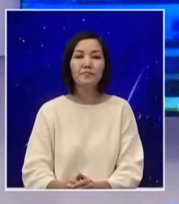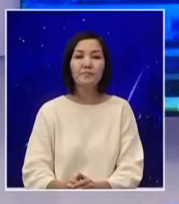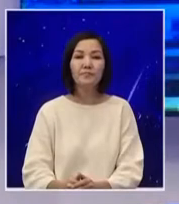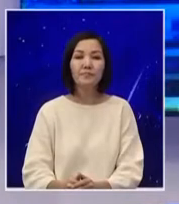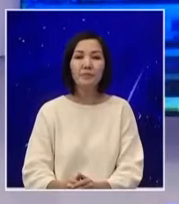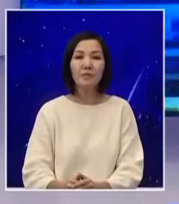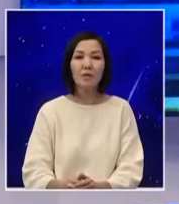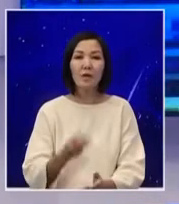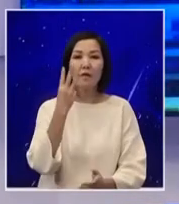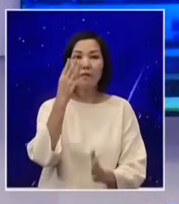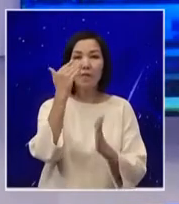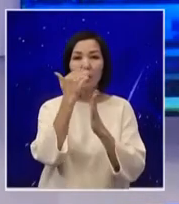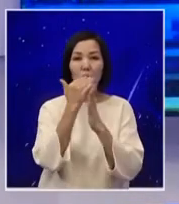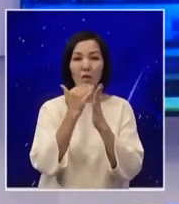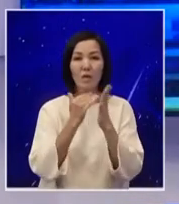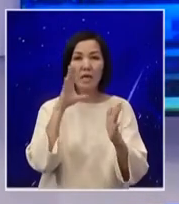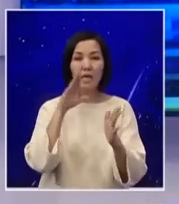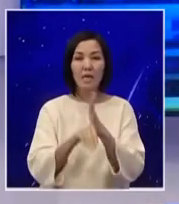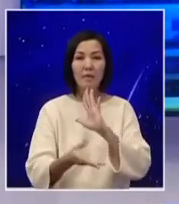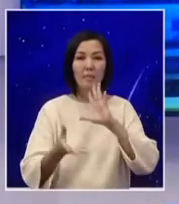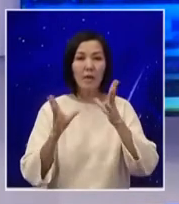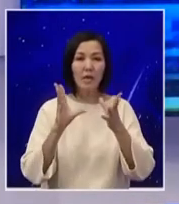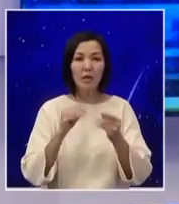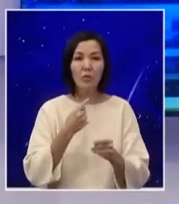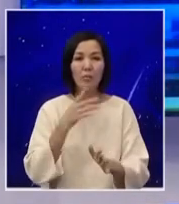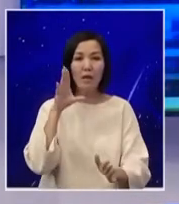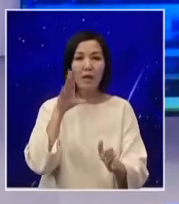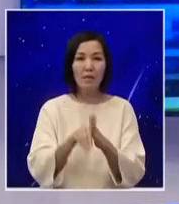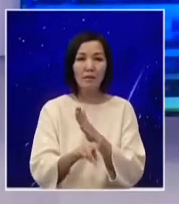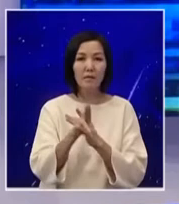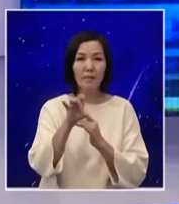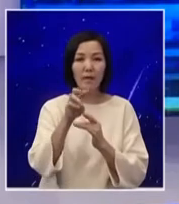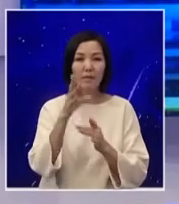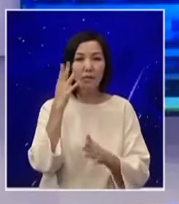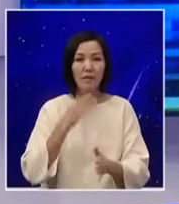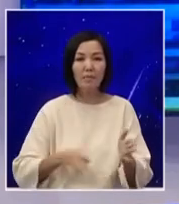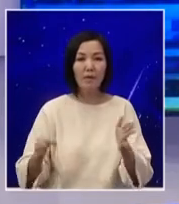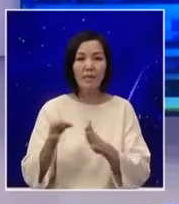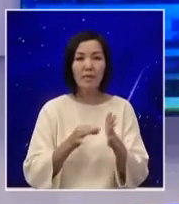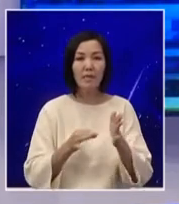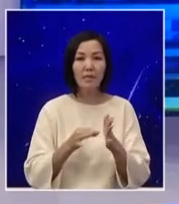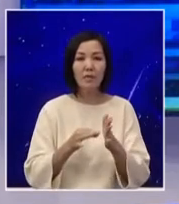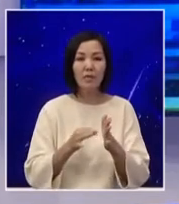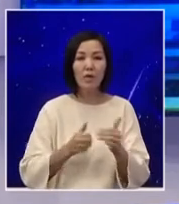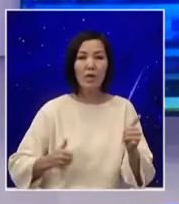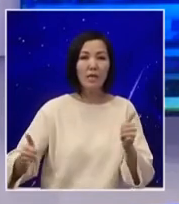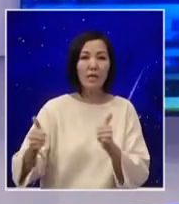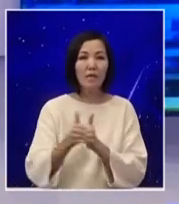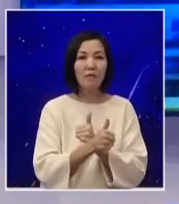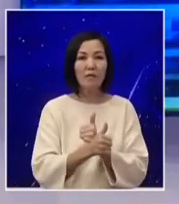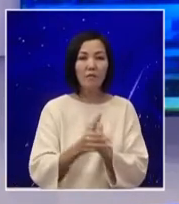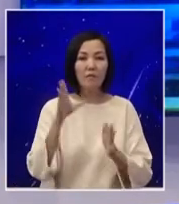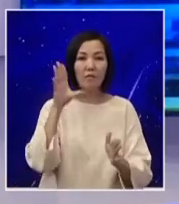в тройке лидеров по итогам предварительного голосования в праймериз алматинской области возглавила от тройку лидеров